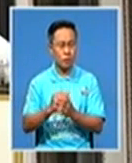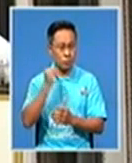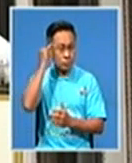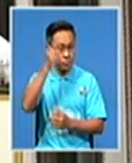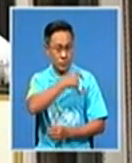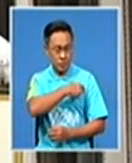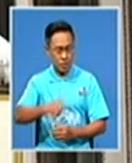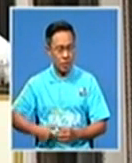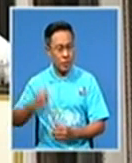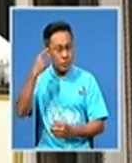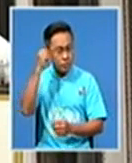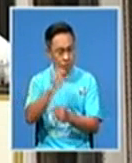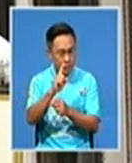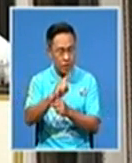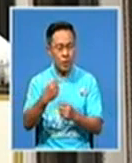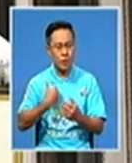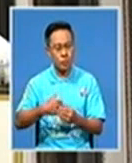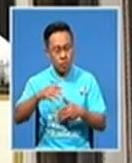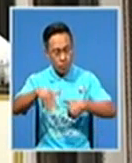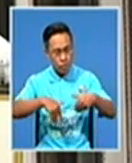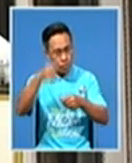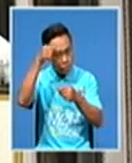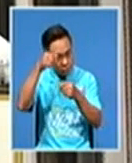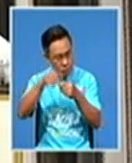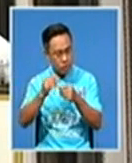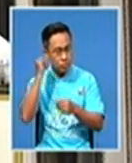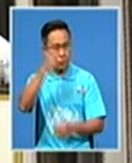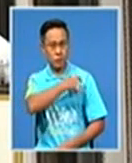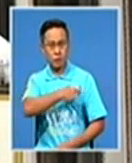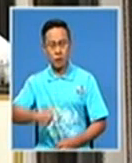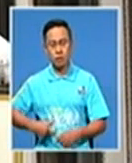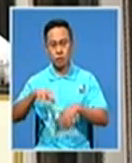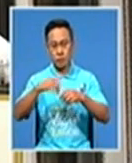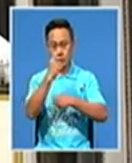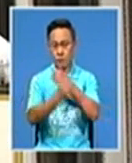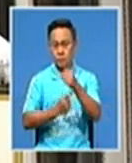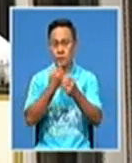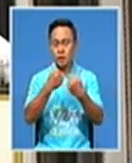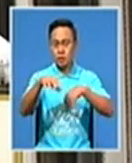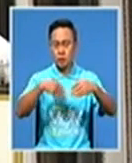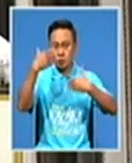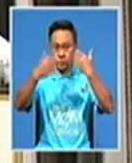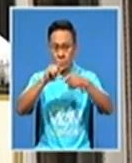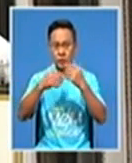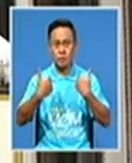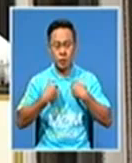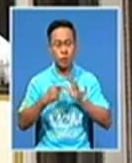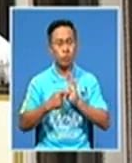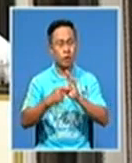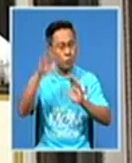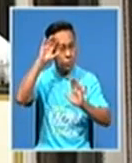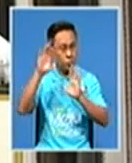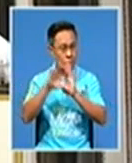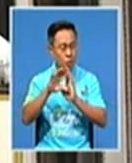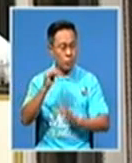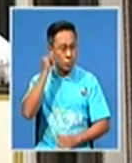ทำอย่างไรอย่าให้คนลืมแม่โดยจะมีกิจกรรมต่างๆตลอดปีทั่วประเทศเช่นกิจกรรมเผยแพร่พระสาธิสลักษณ์